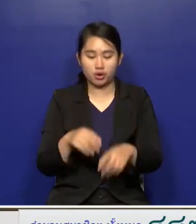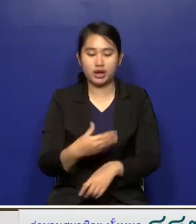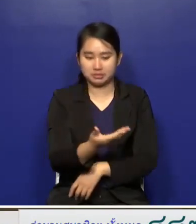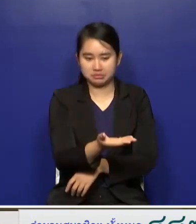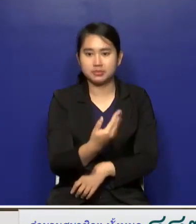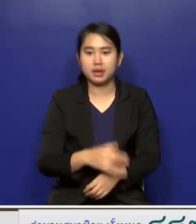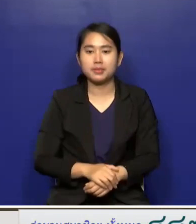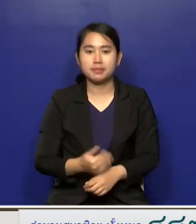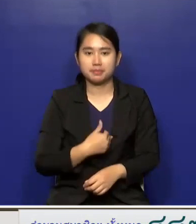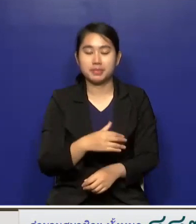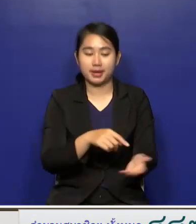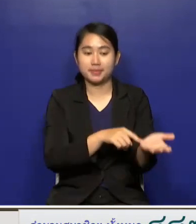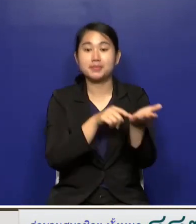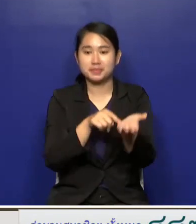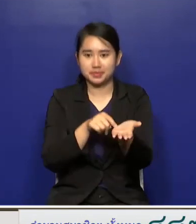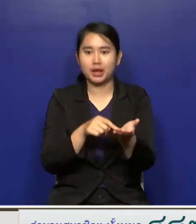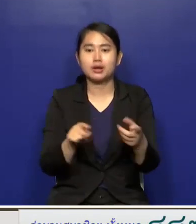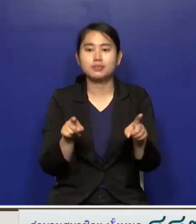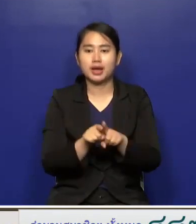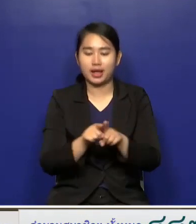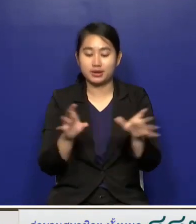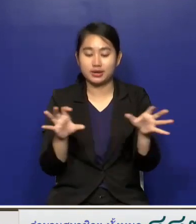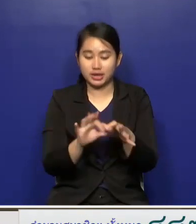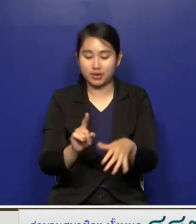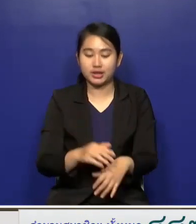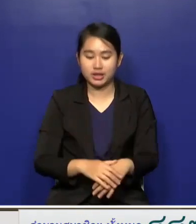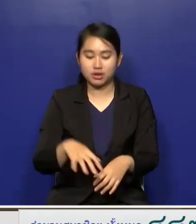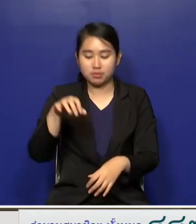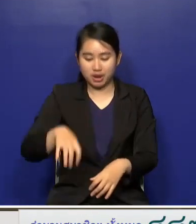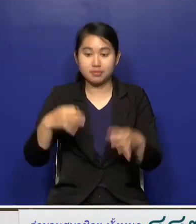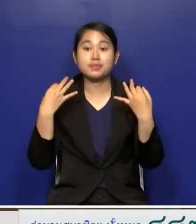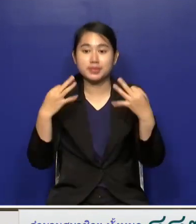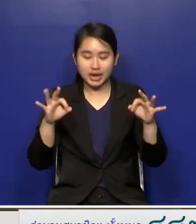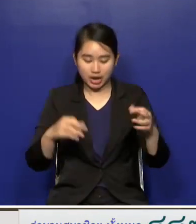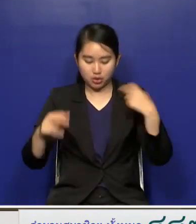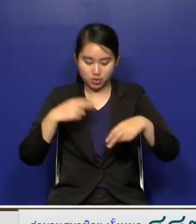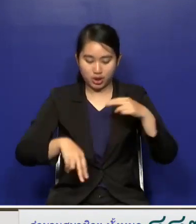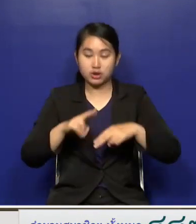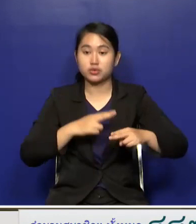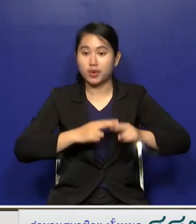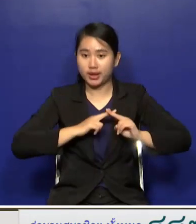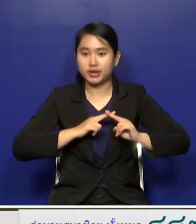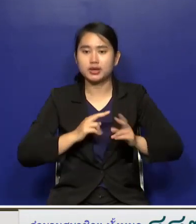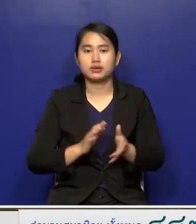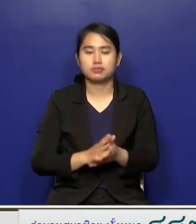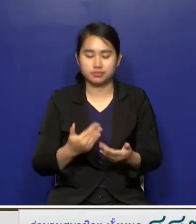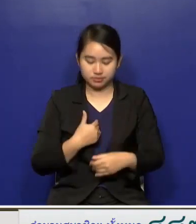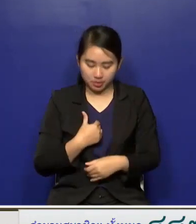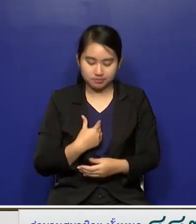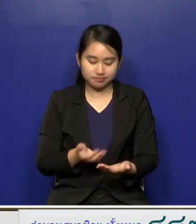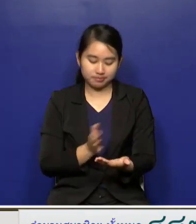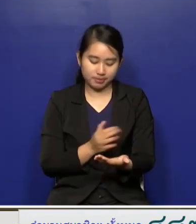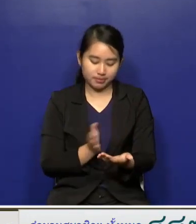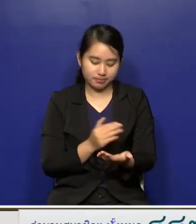กได้เสนอเรื่องท้องถิ่นต้องมีอิสระและพึ่งตนเองได้เนี่ยผมได้ศึกษาว่